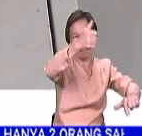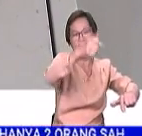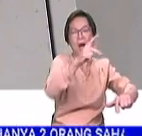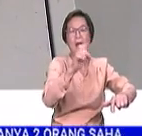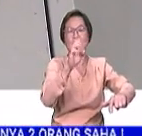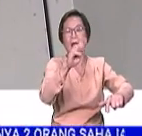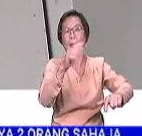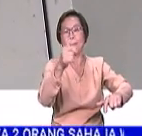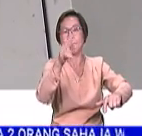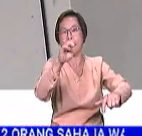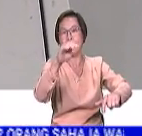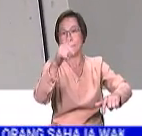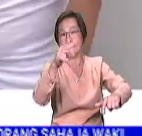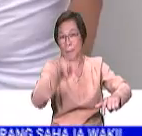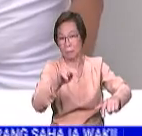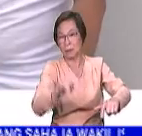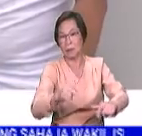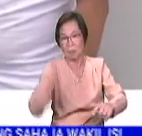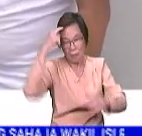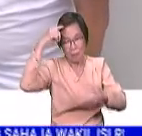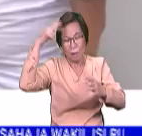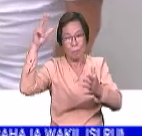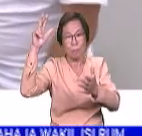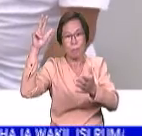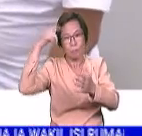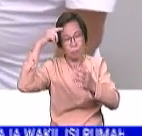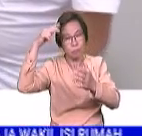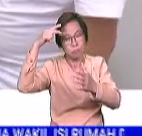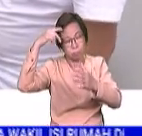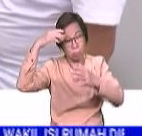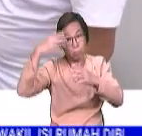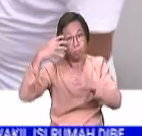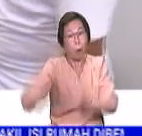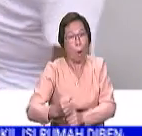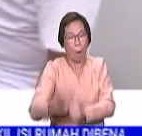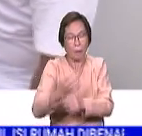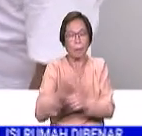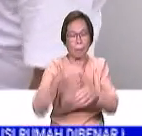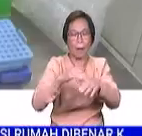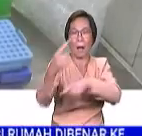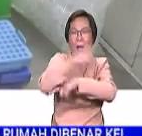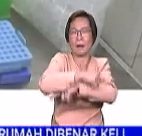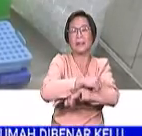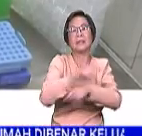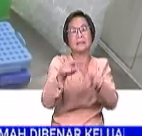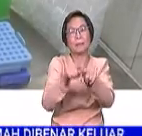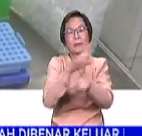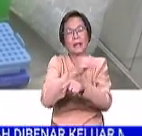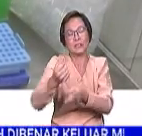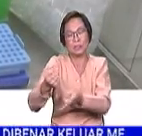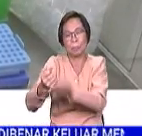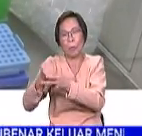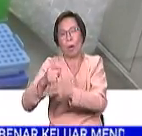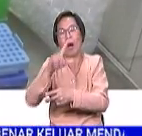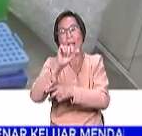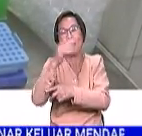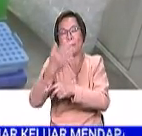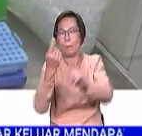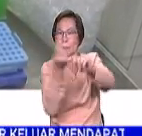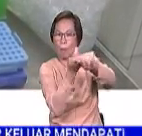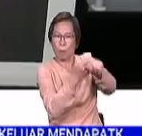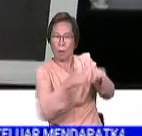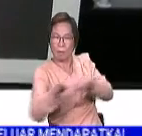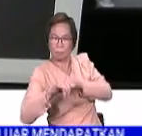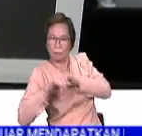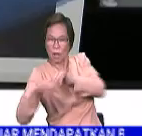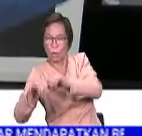kemaman keputusan segera dapat diperoleh pada hari sama setelah lebih menjimatkan Mama dibina mengikuti